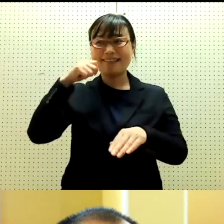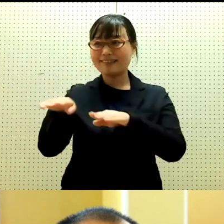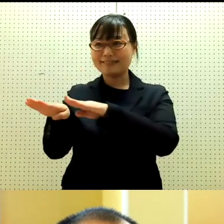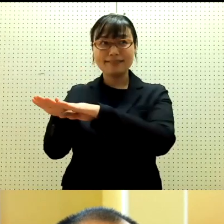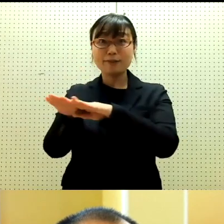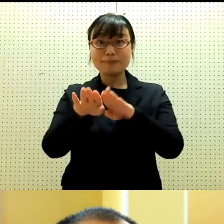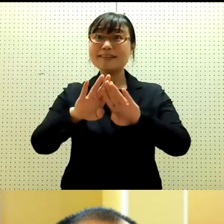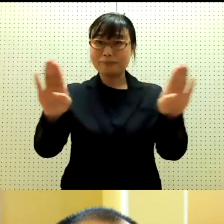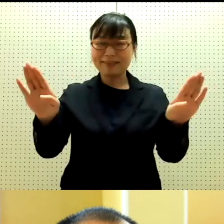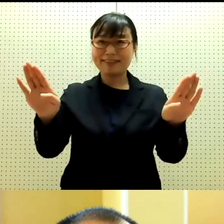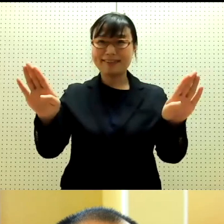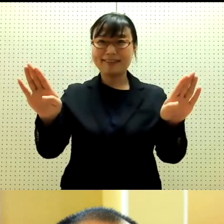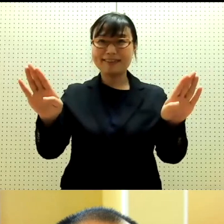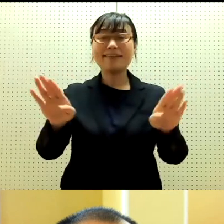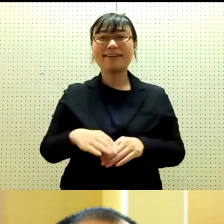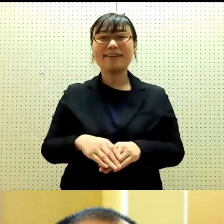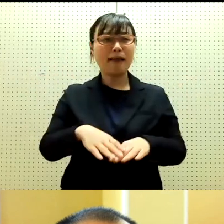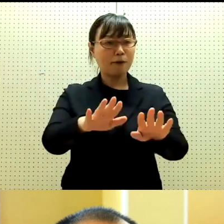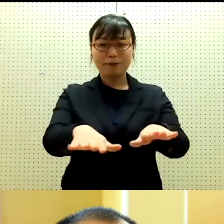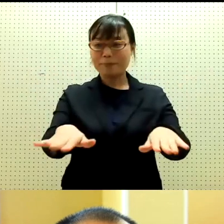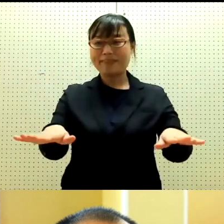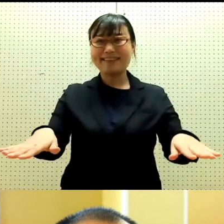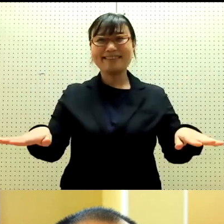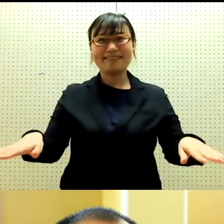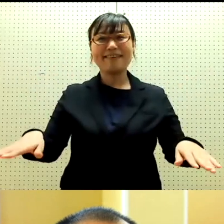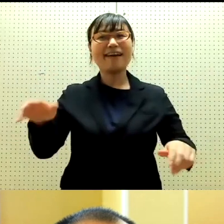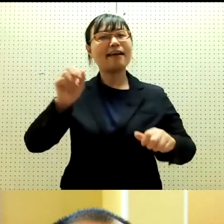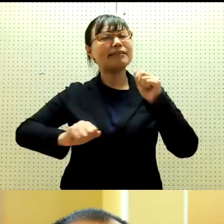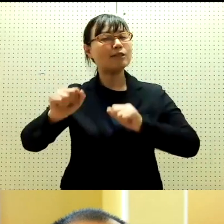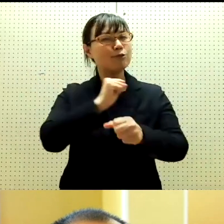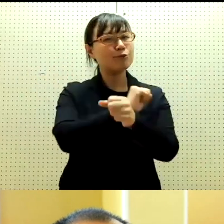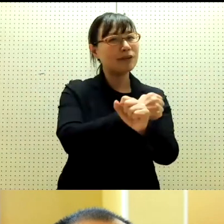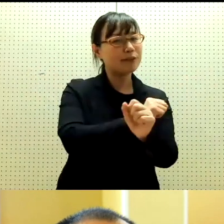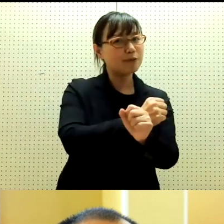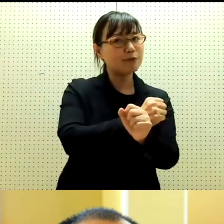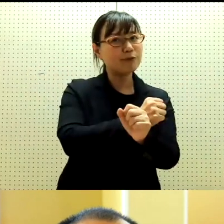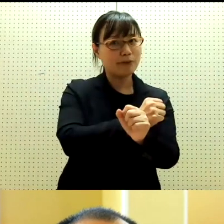。お子さんたちには、自由研究や一学期の